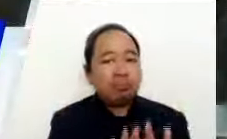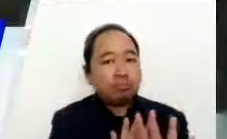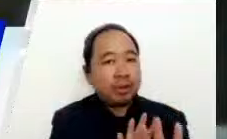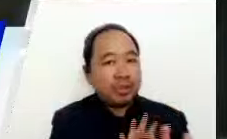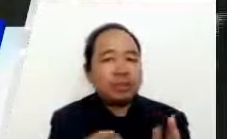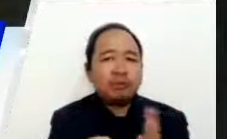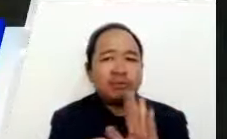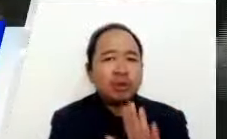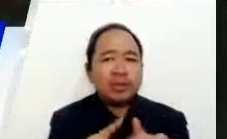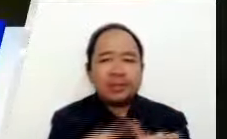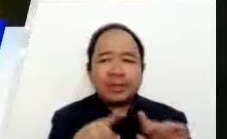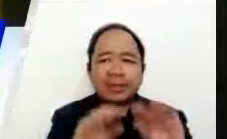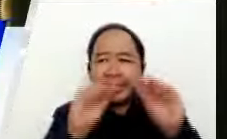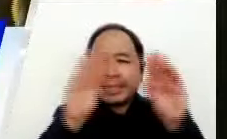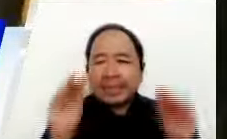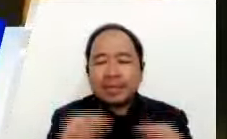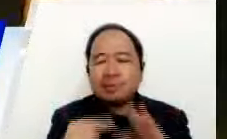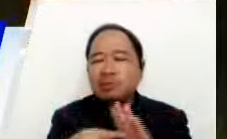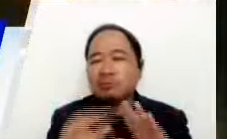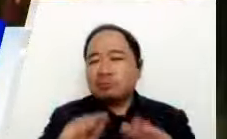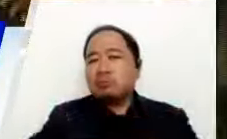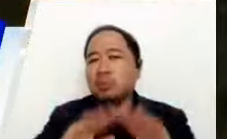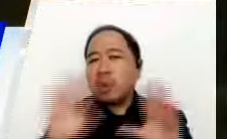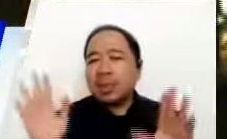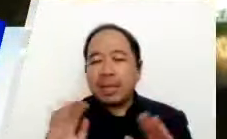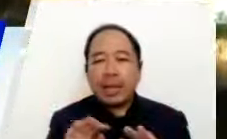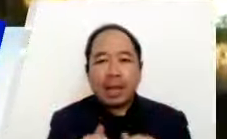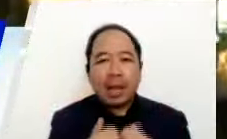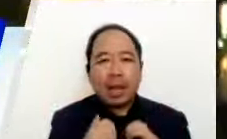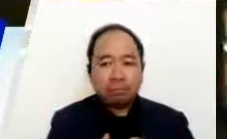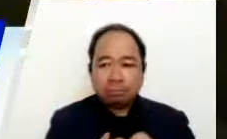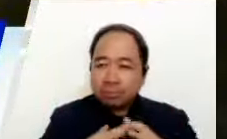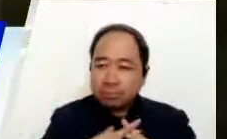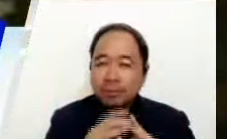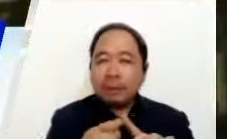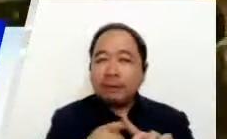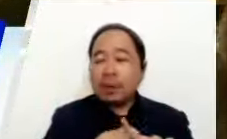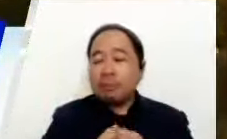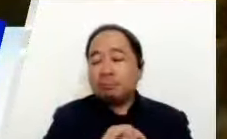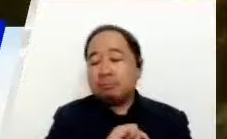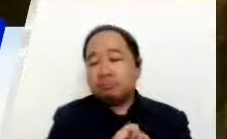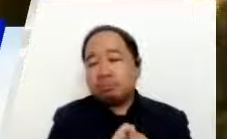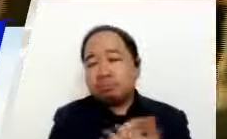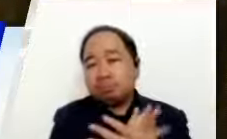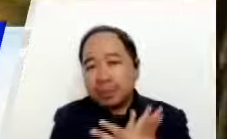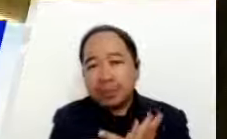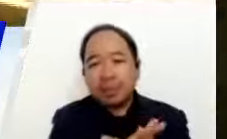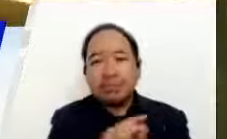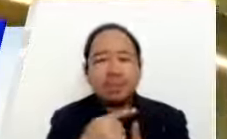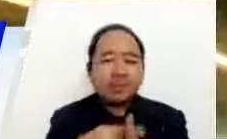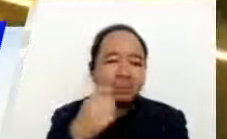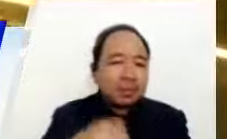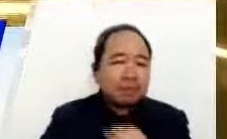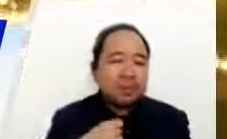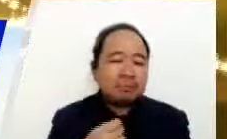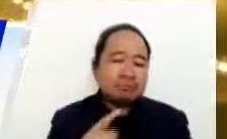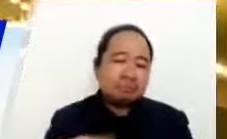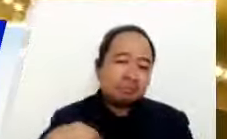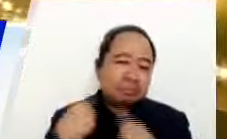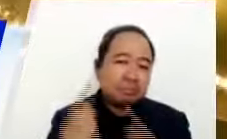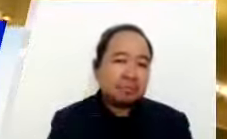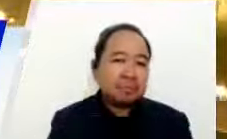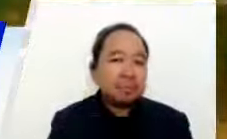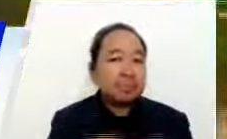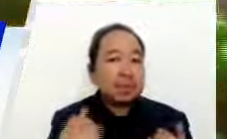nagpapakita raw ng liwanag ng pagbangon sa pandemya at mga naging dusa ng nakaraan. Sa parada paikot ng